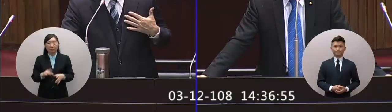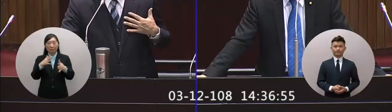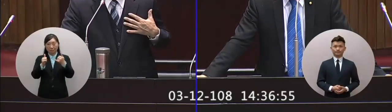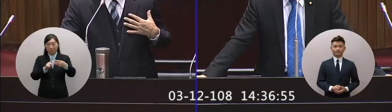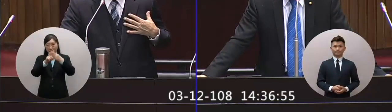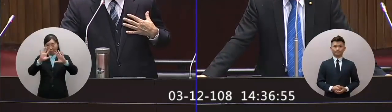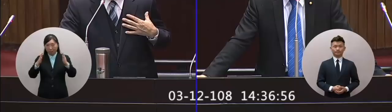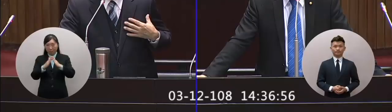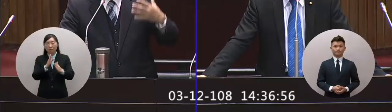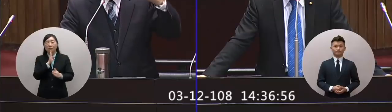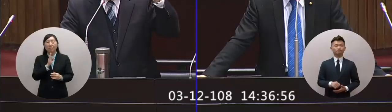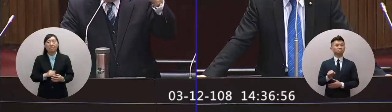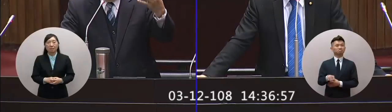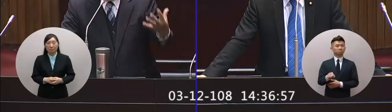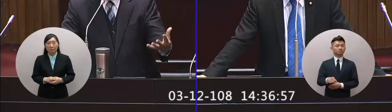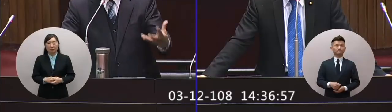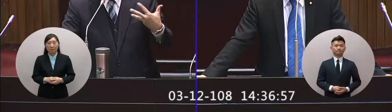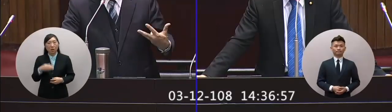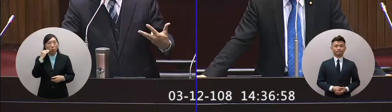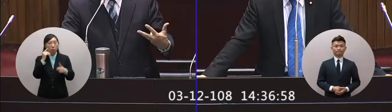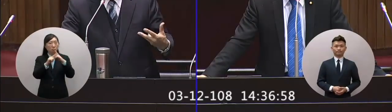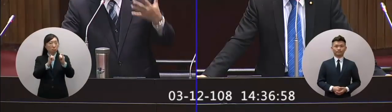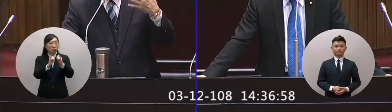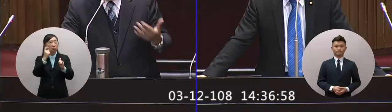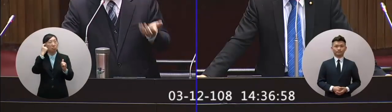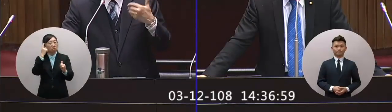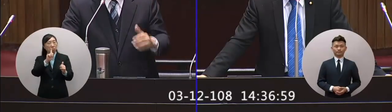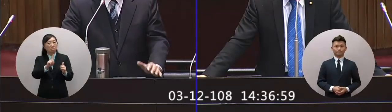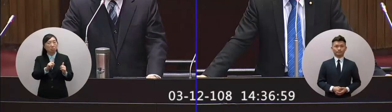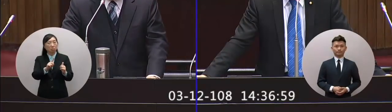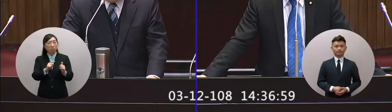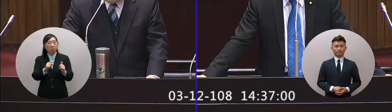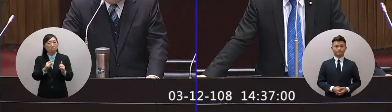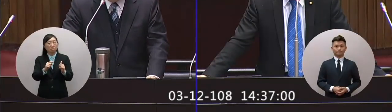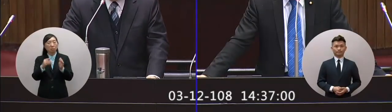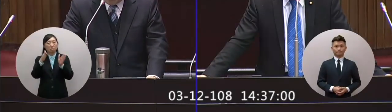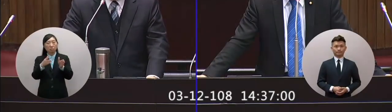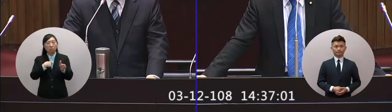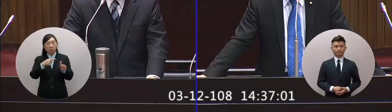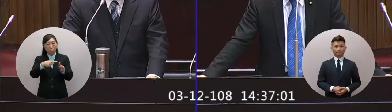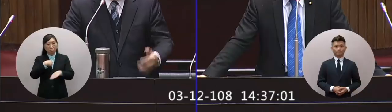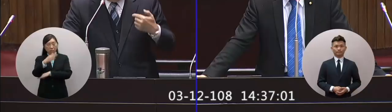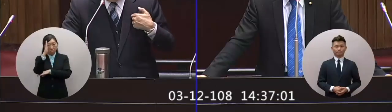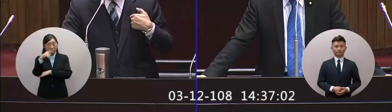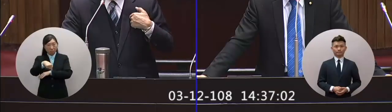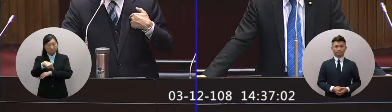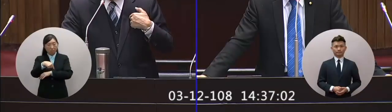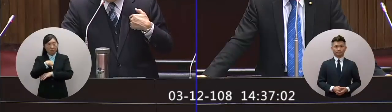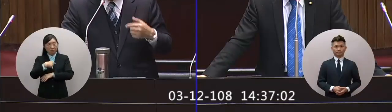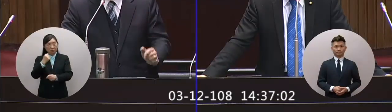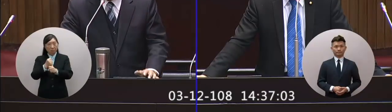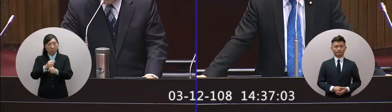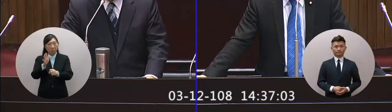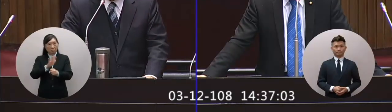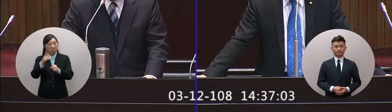国家，我们是民主国家， 对， 如果民意展现出来对执政党、执政政府不满意，要检讨的